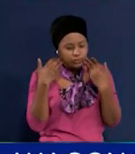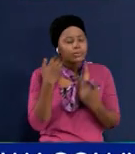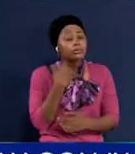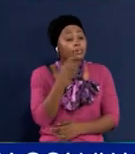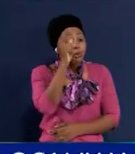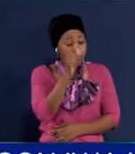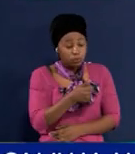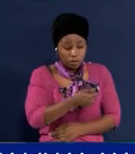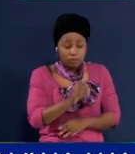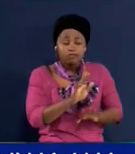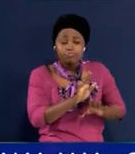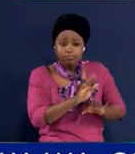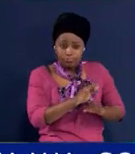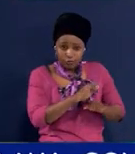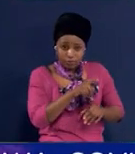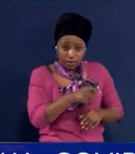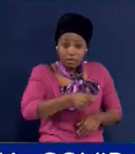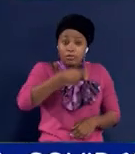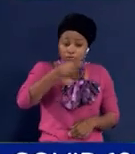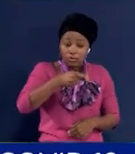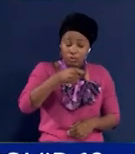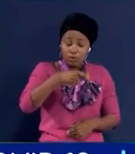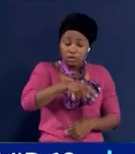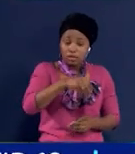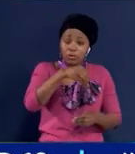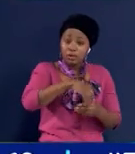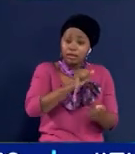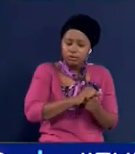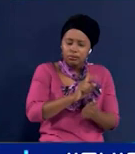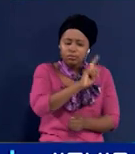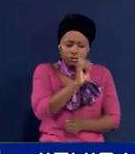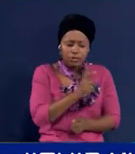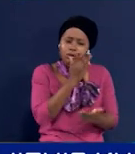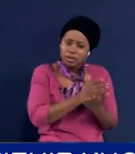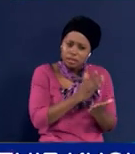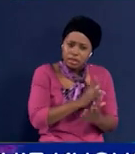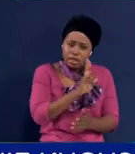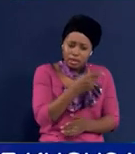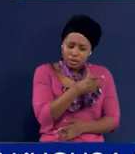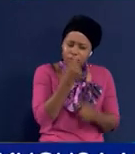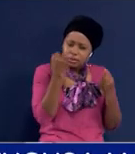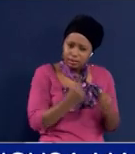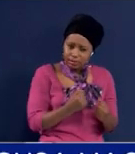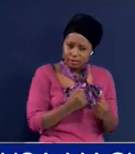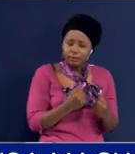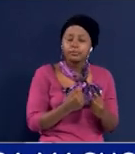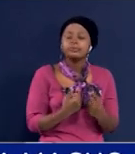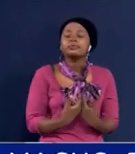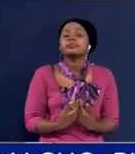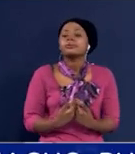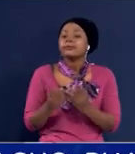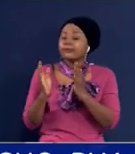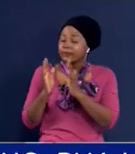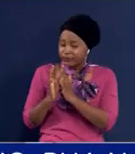watu wanashona za mifuko hii ya kuwekea vitu. Je, hii ni sahihi au ina shida? Asante